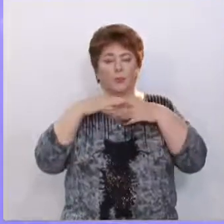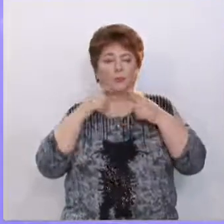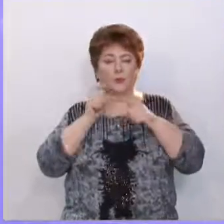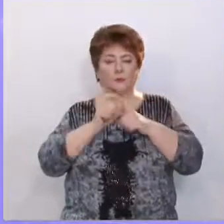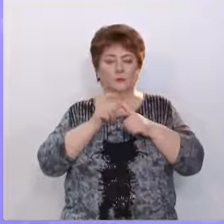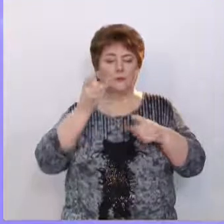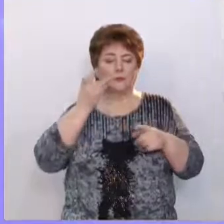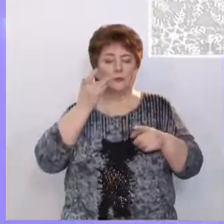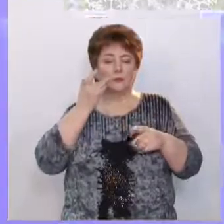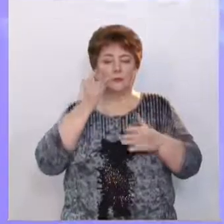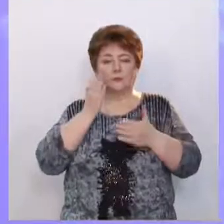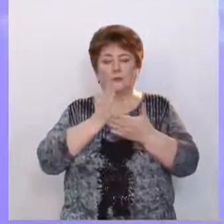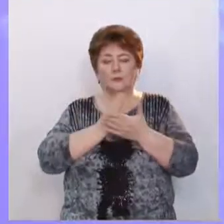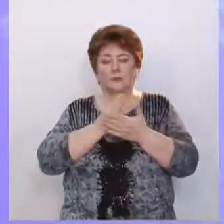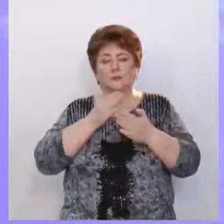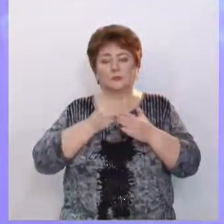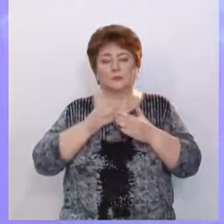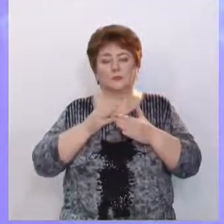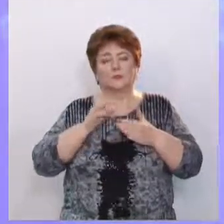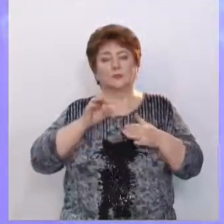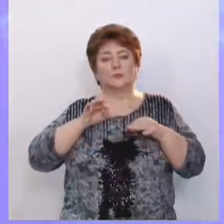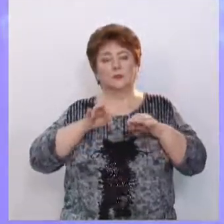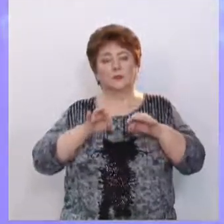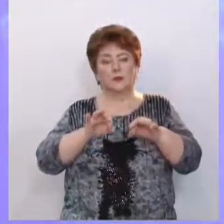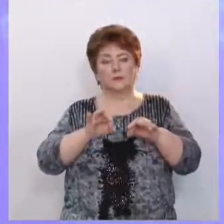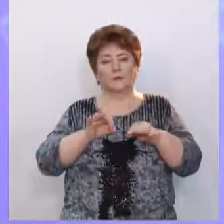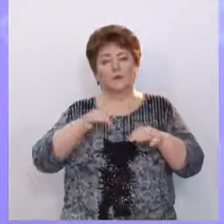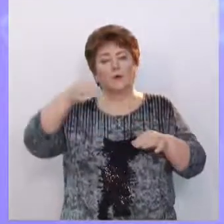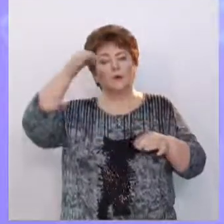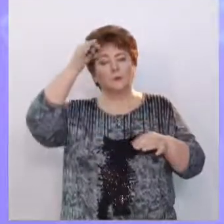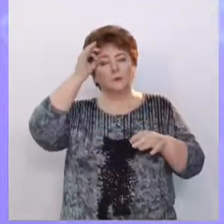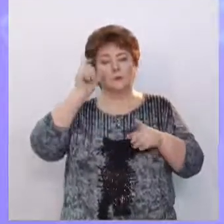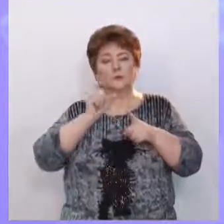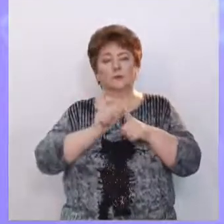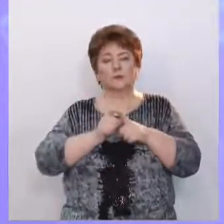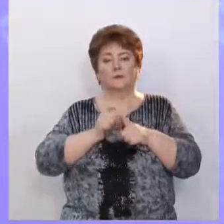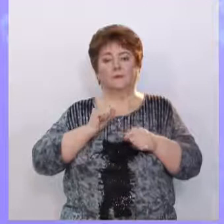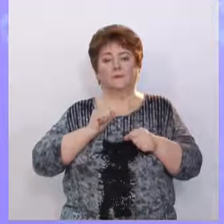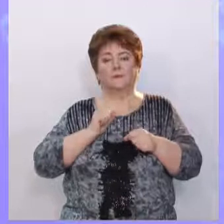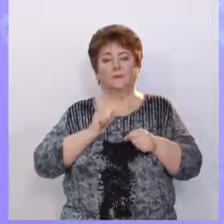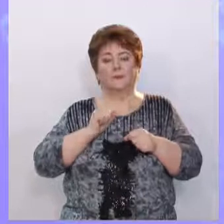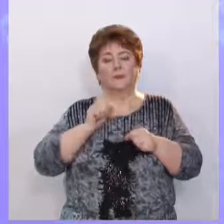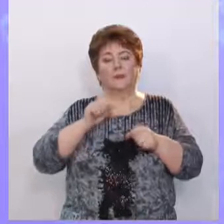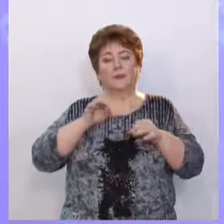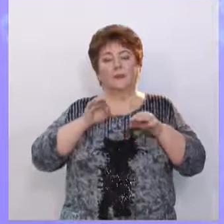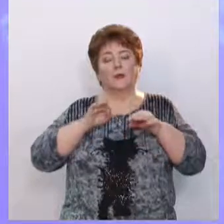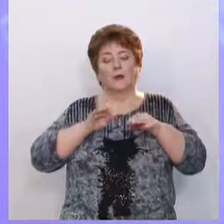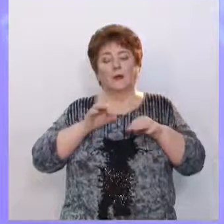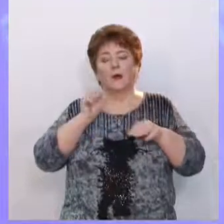слов, в которых есть часть «авто». Вспомните такие слова: